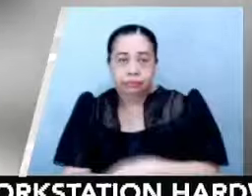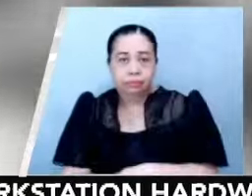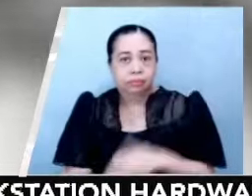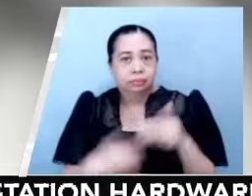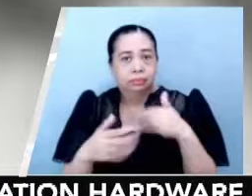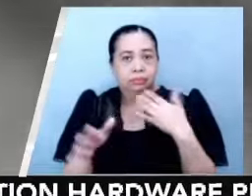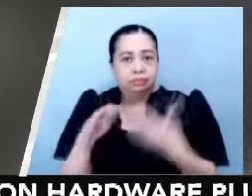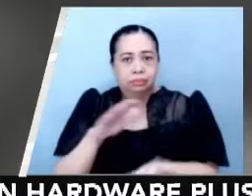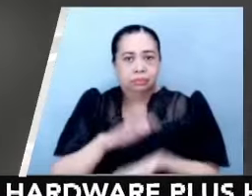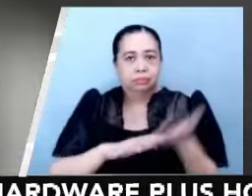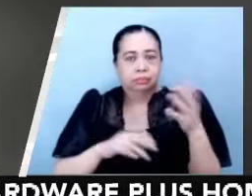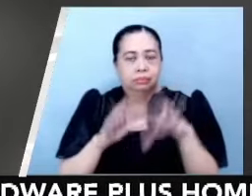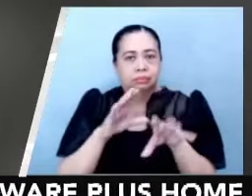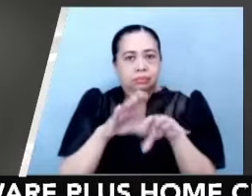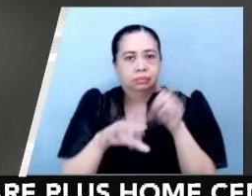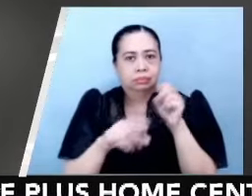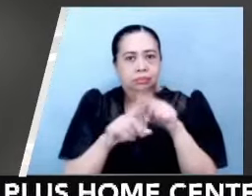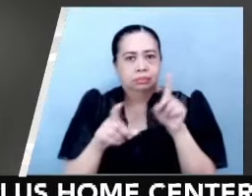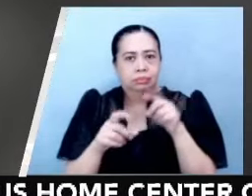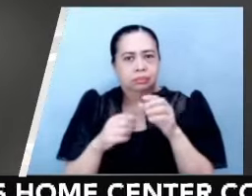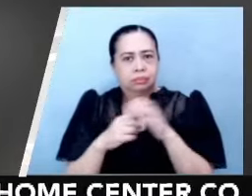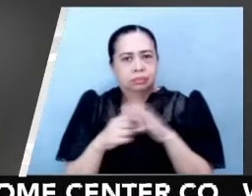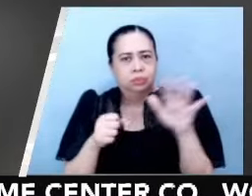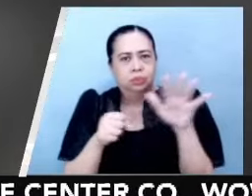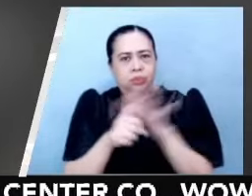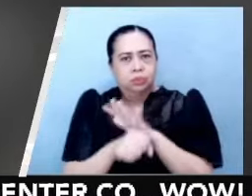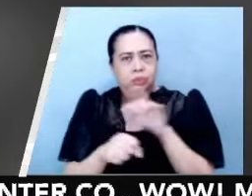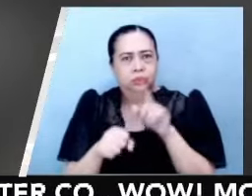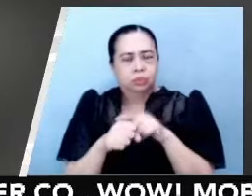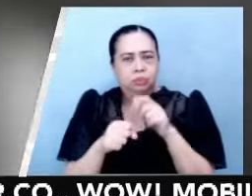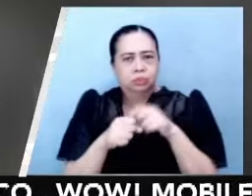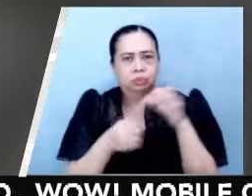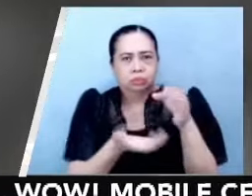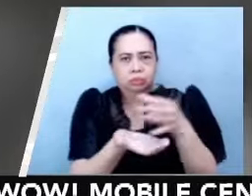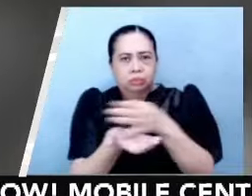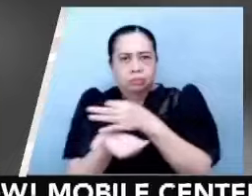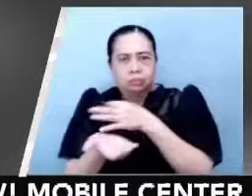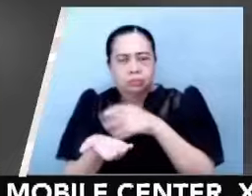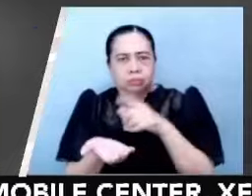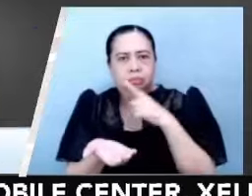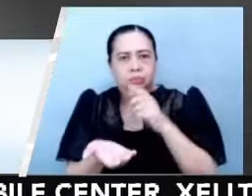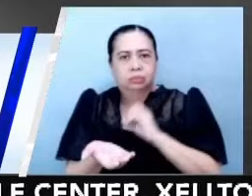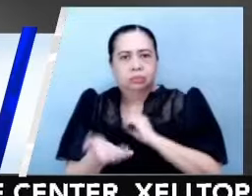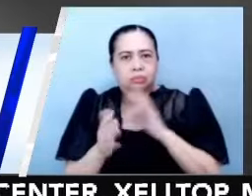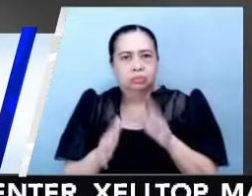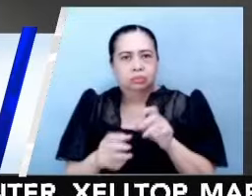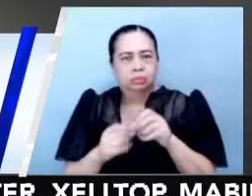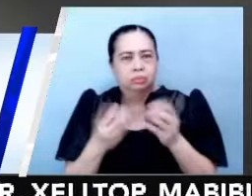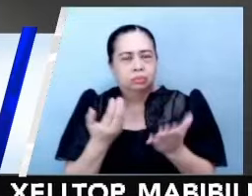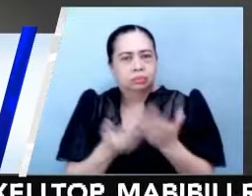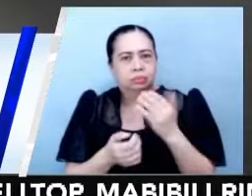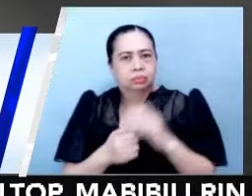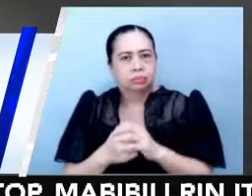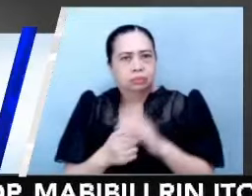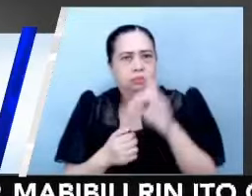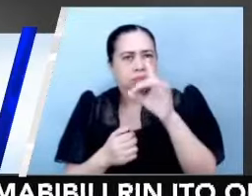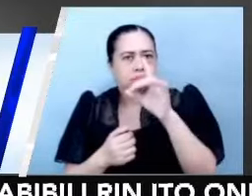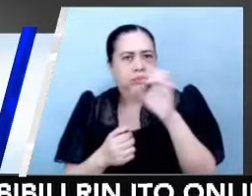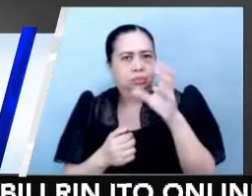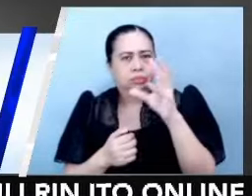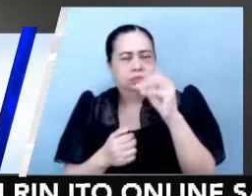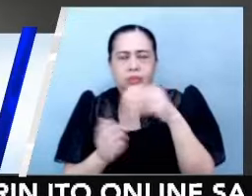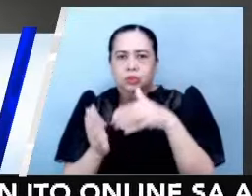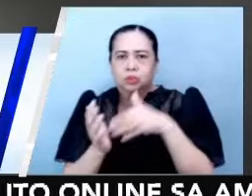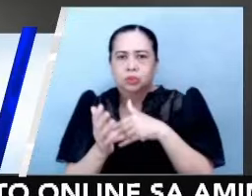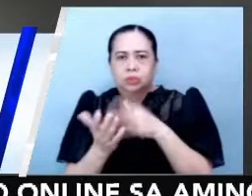kinuha rin niya ang isang lalagyan na puno ng mga barya. Ayon sa may-ari ng tindahan, aabot sa 150,000